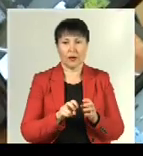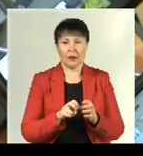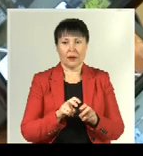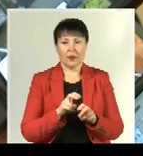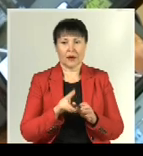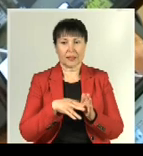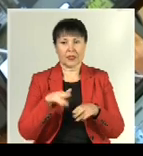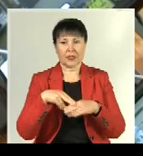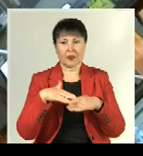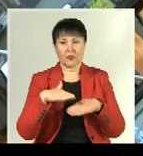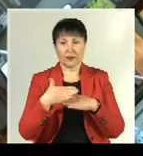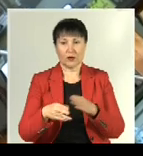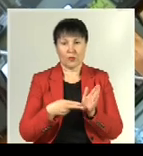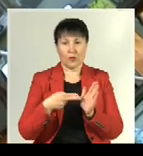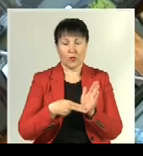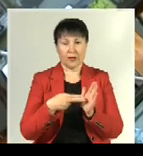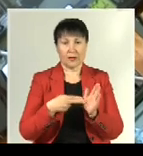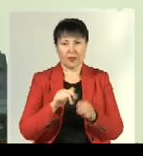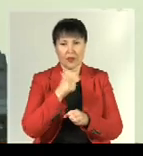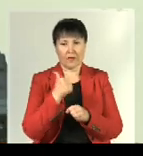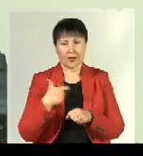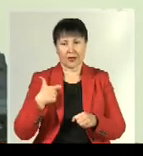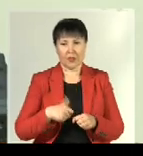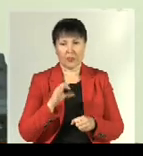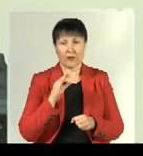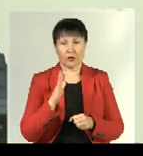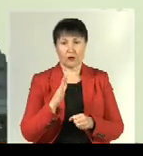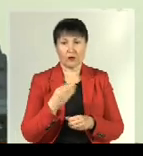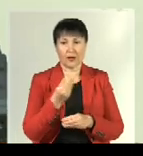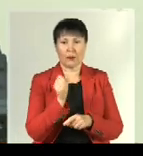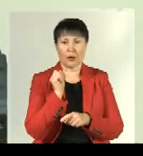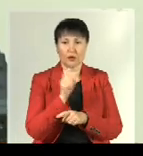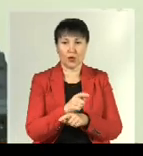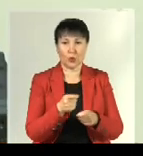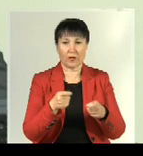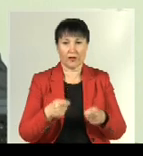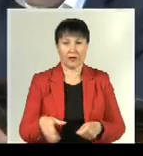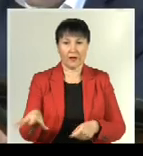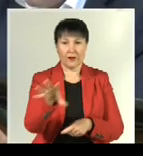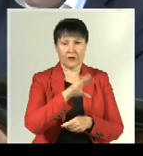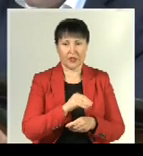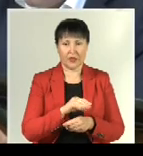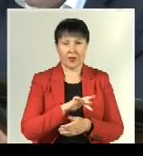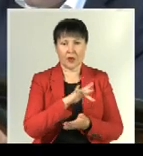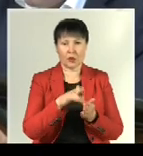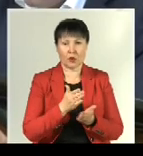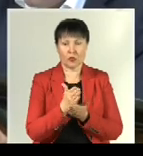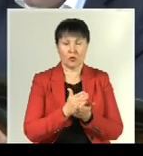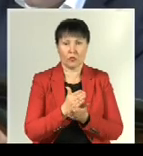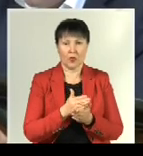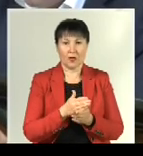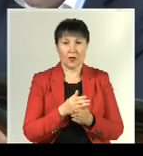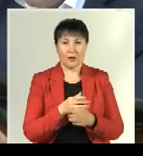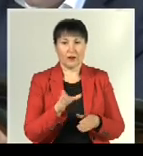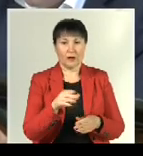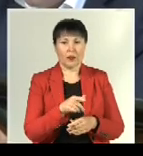от расписания поезда. Кроме того, глава Краснодара Евгений Превышов дал поручение руководителям всех городских служб установить